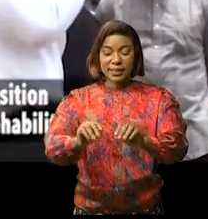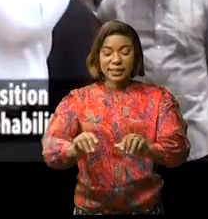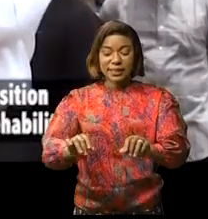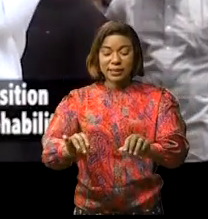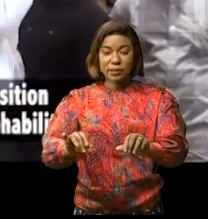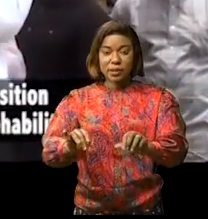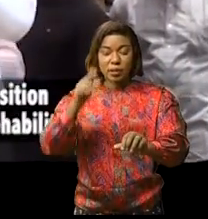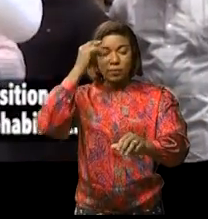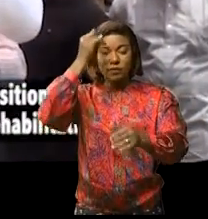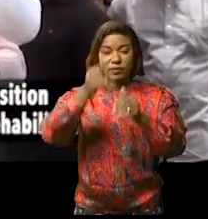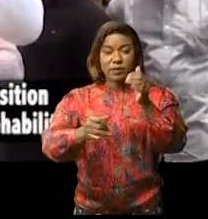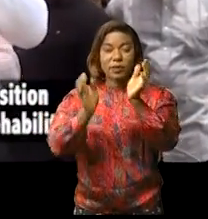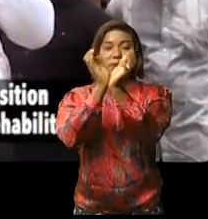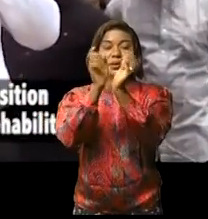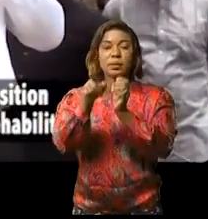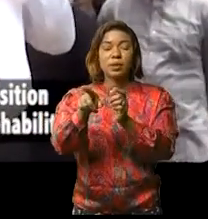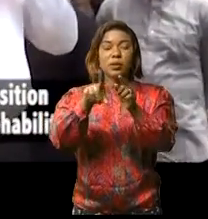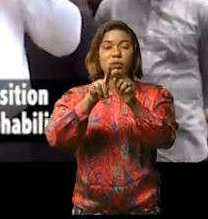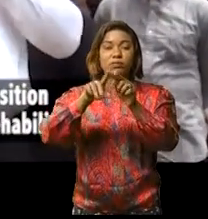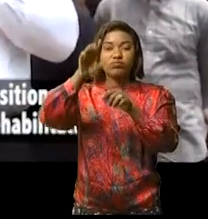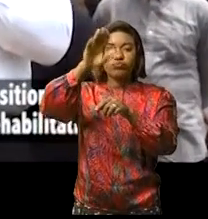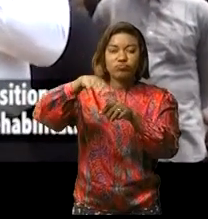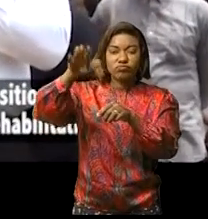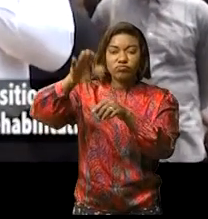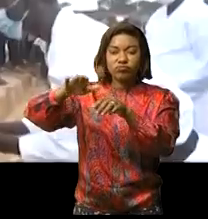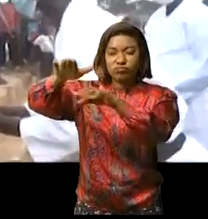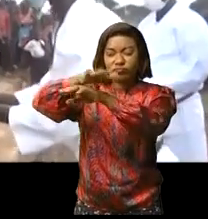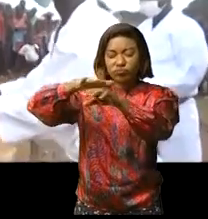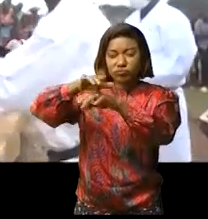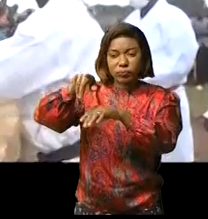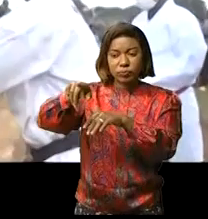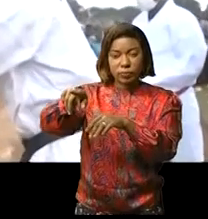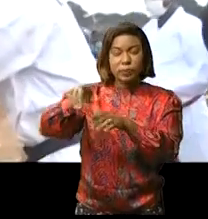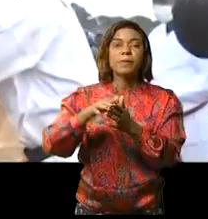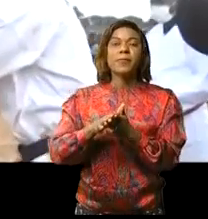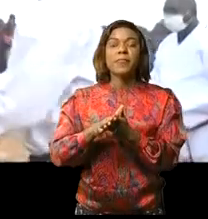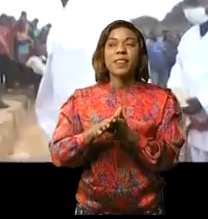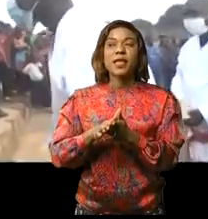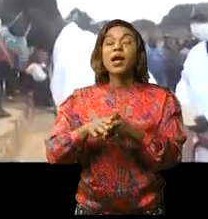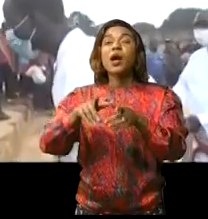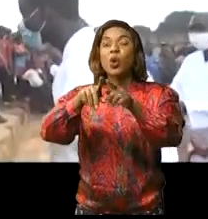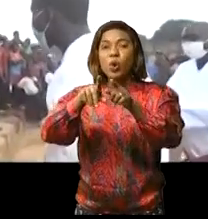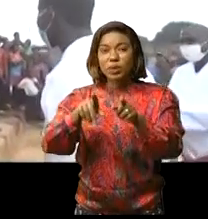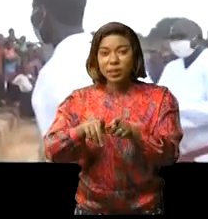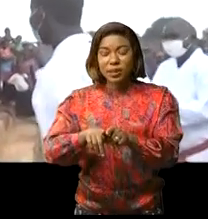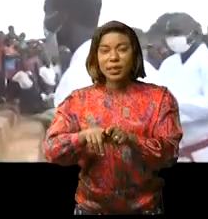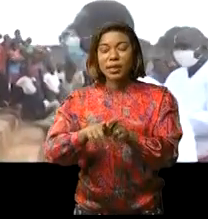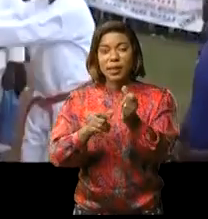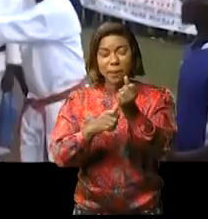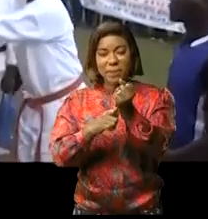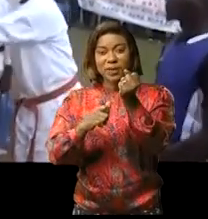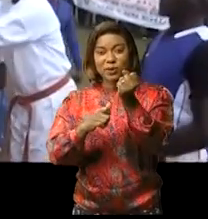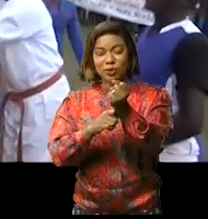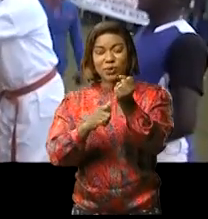kosilisa ndako oyo pe kokrepi mine nyonso ya stade. Un pragmatiste et légendaire, CBM, comme l'affection